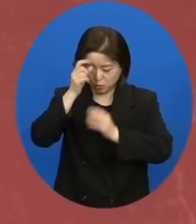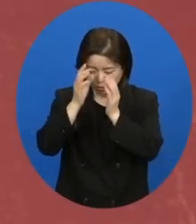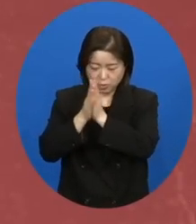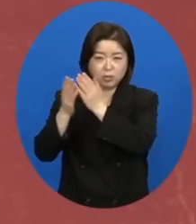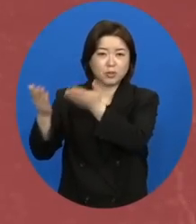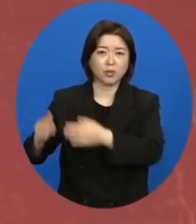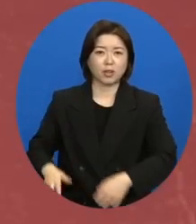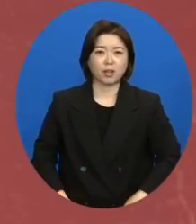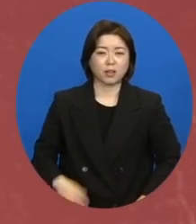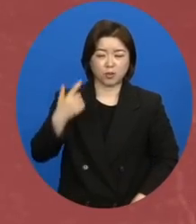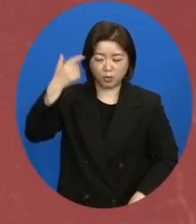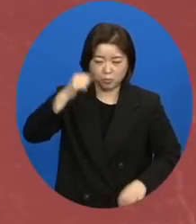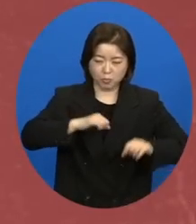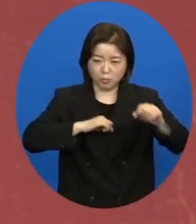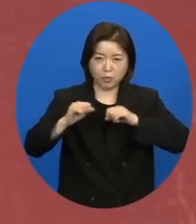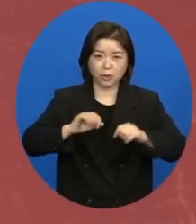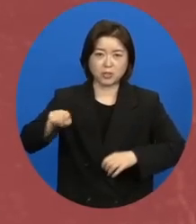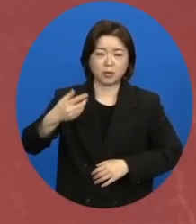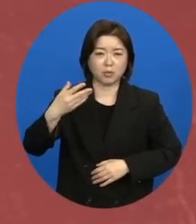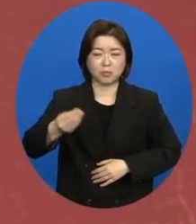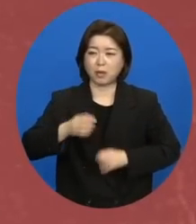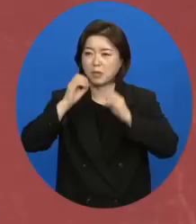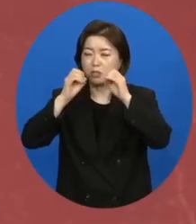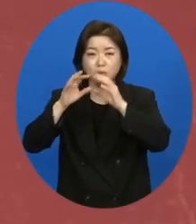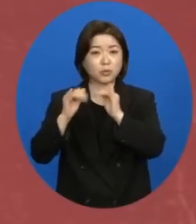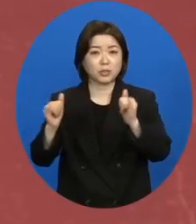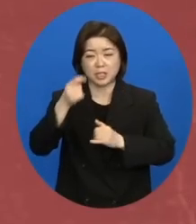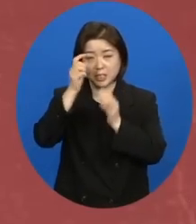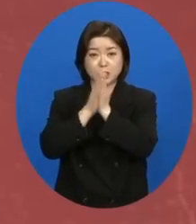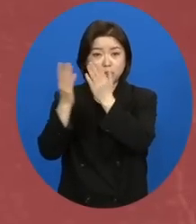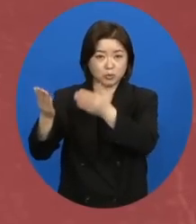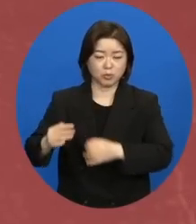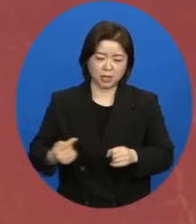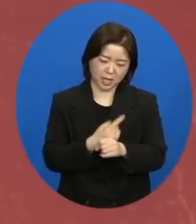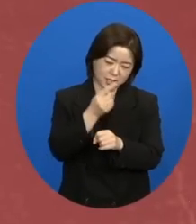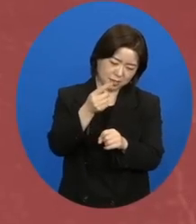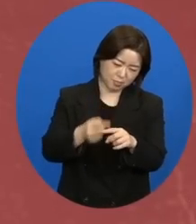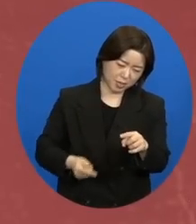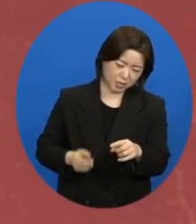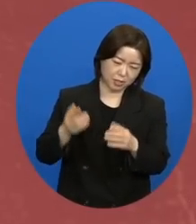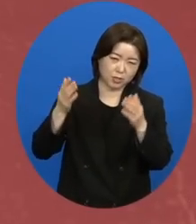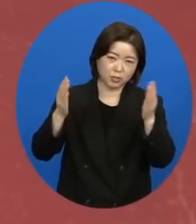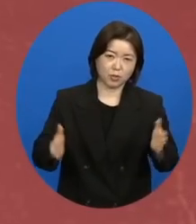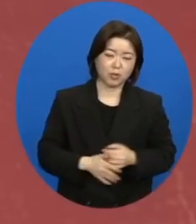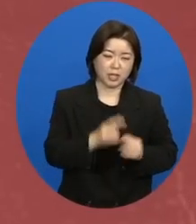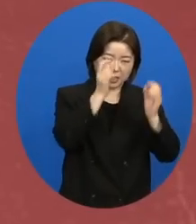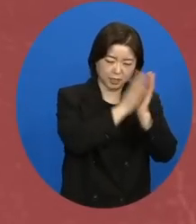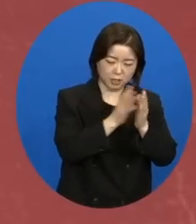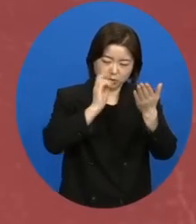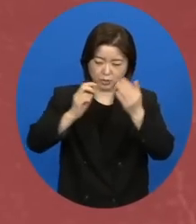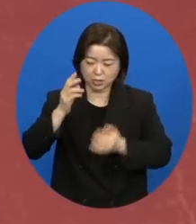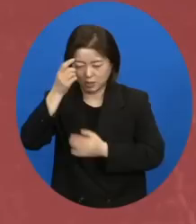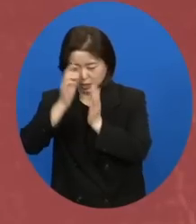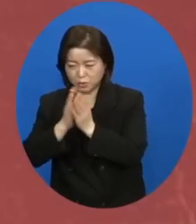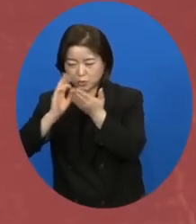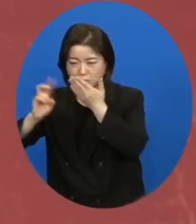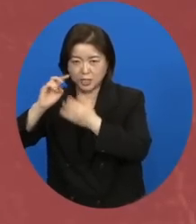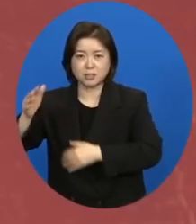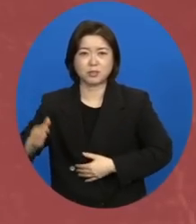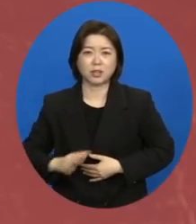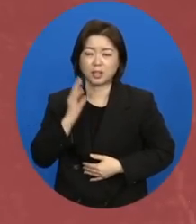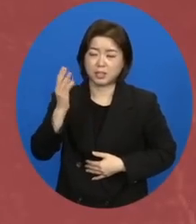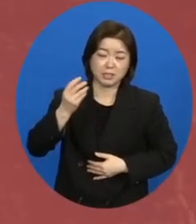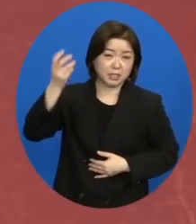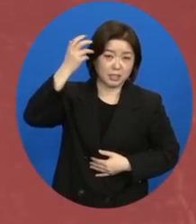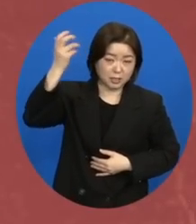기도하면서 목회자 사역 100만 정도자 이런 기도하다가 한 시간 반 동안 쭉 기도 찬송하다가 간증할 거 있으면 성령 받은